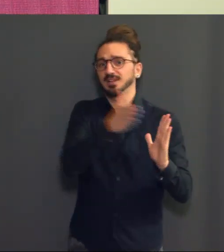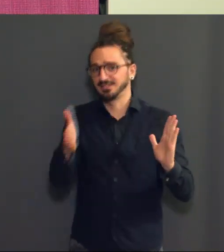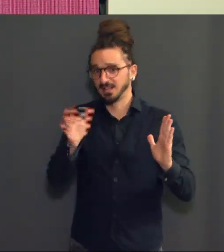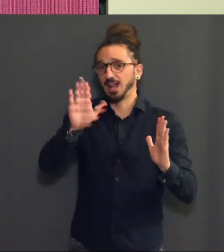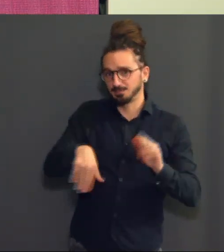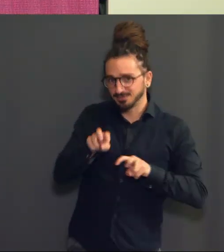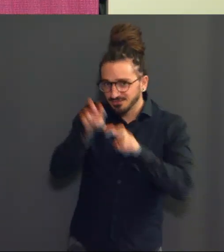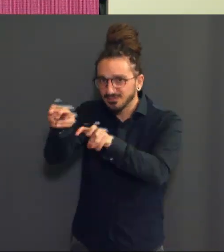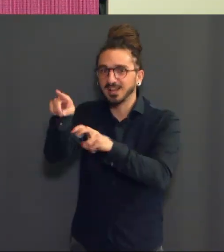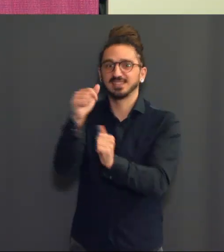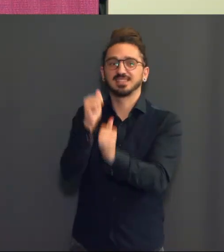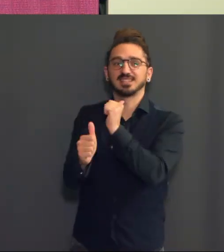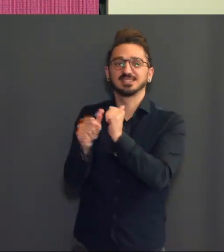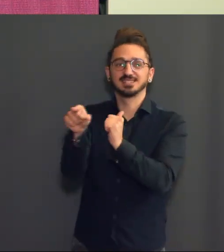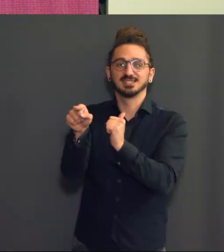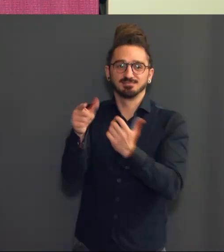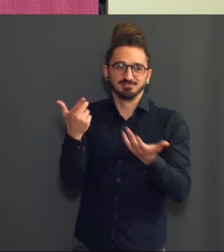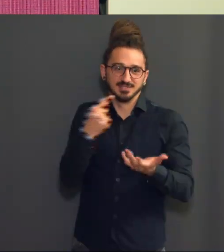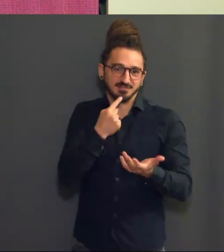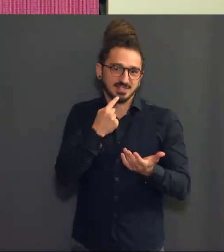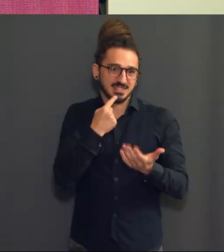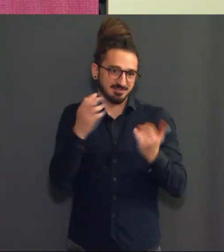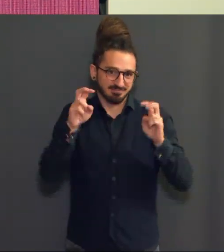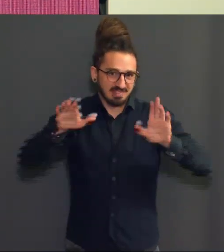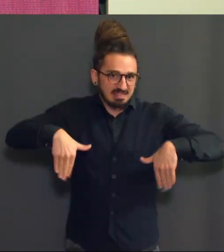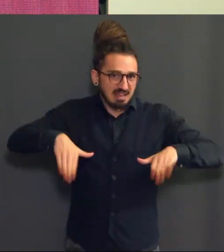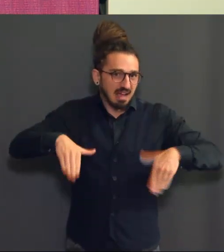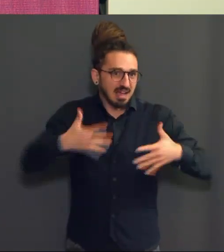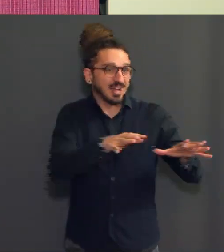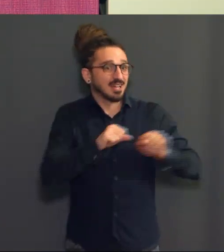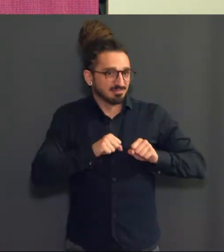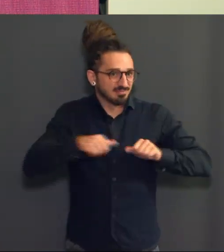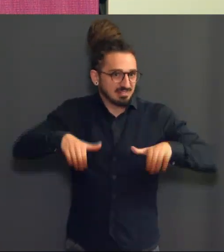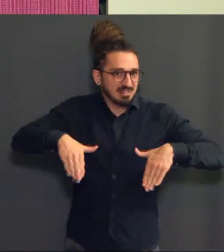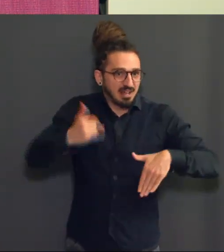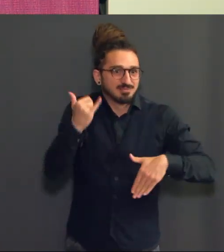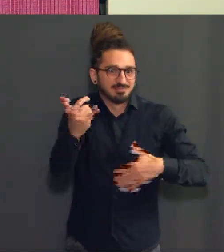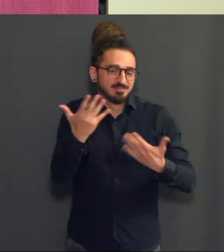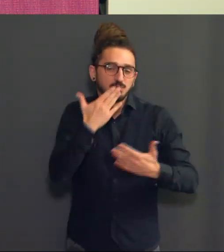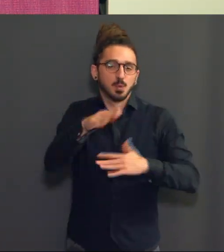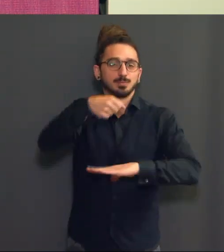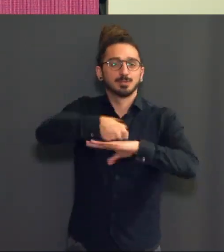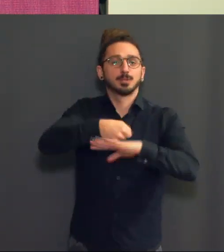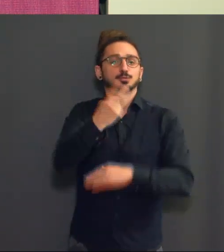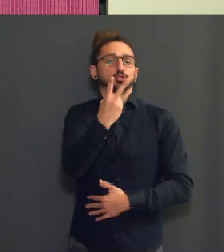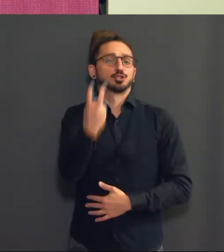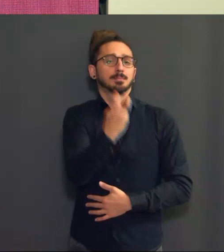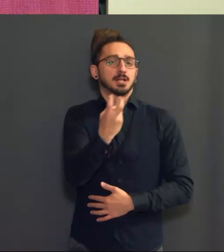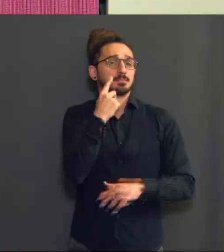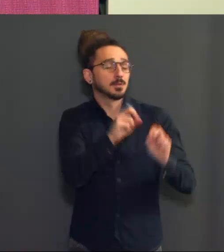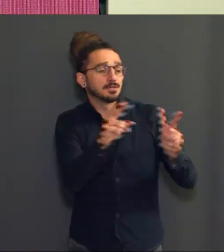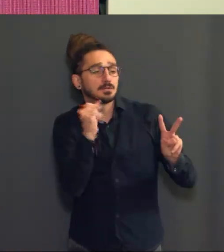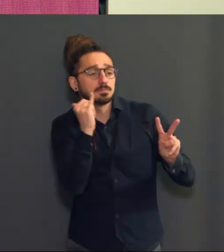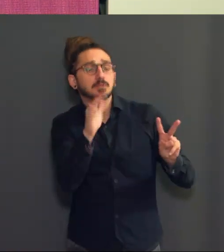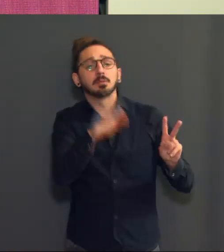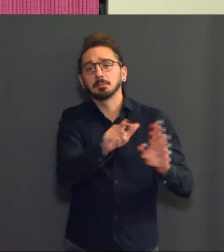au jour, on arrive comme ça à peu près effectivement à 2 bonnes semaines. On sait que pour le critère d'hospitalisation, il faut souvent 4,